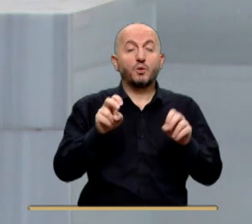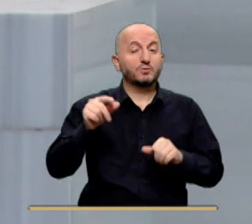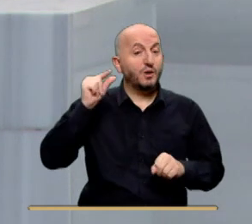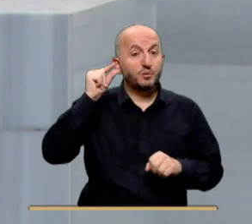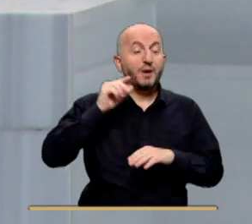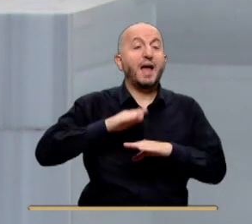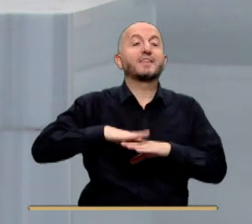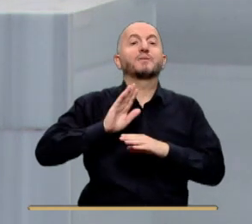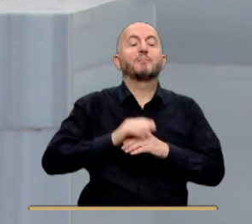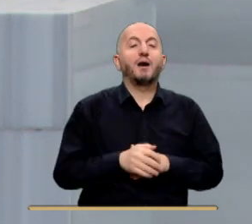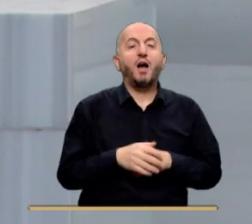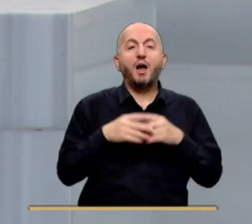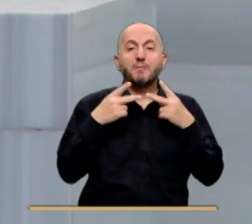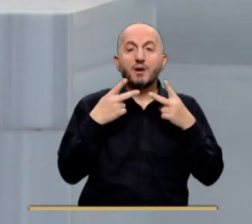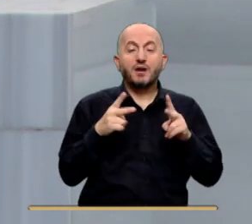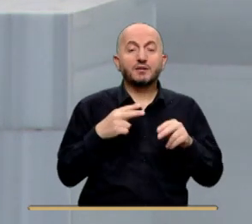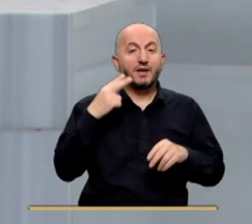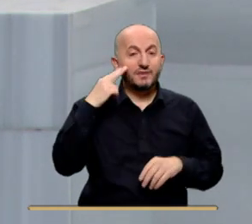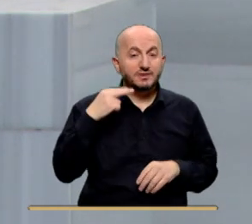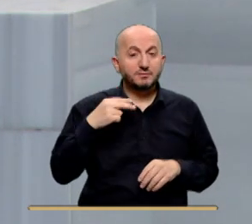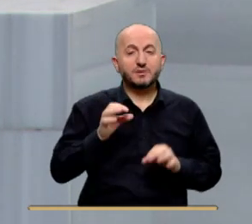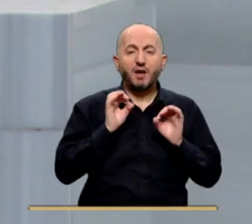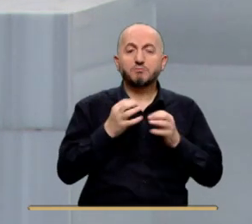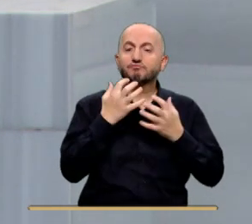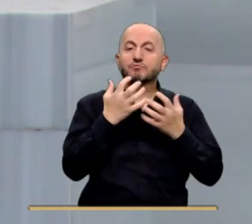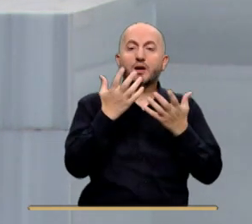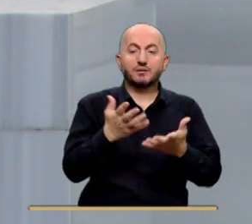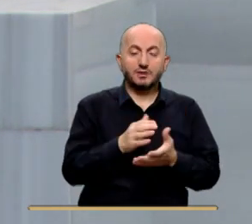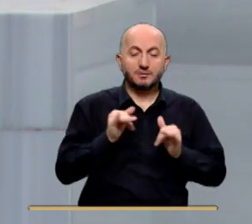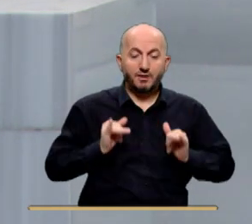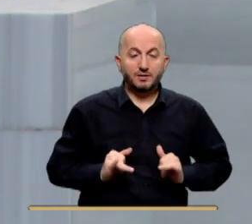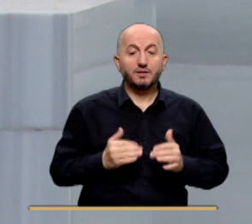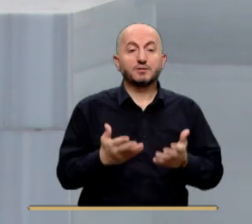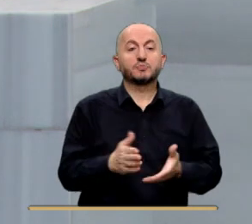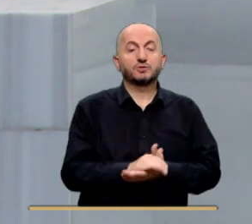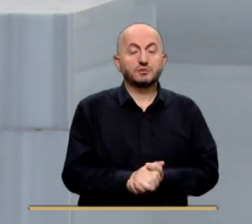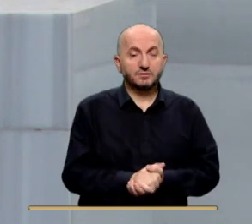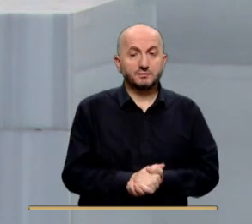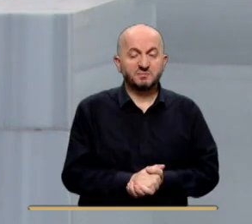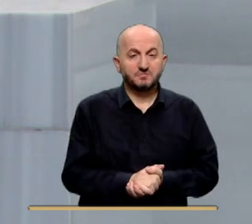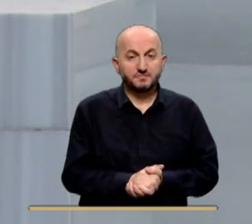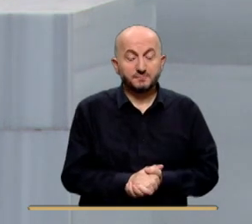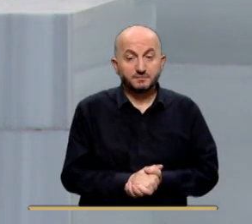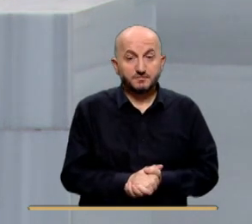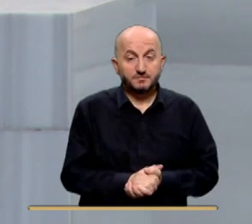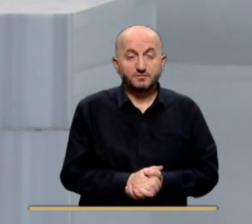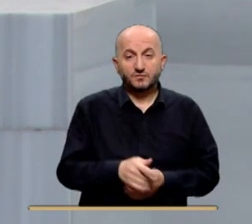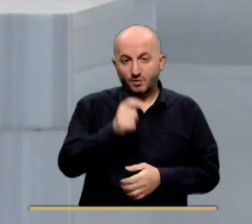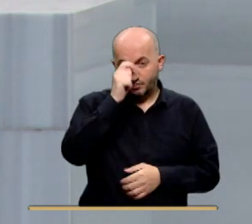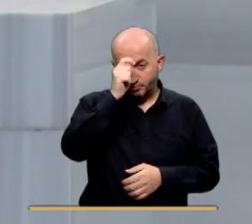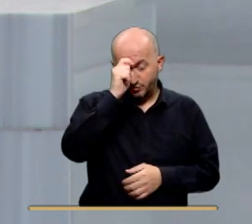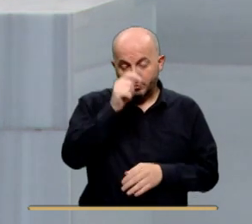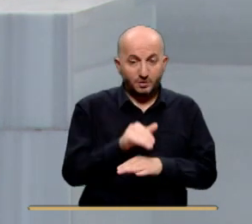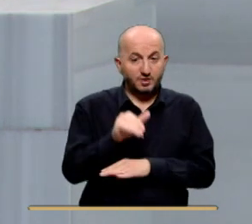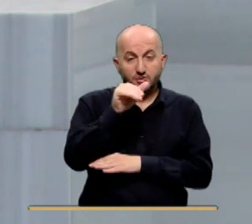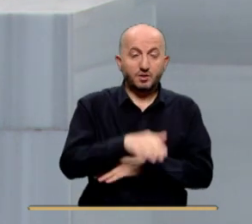endişelenme. Beyanı Efendimiz'i hep rahatlatmıştır. اِنَّ اللّٰهَ لَا يَهْدِ الْقَوْمَ الْكَافِر۪ينَ Küfür üzere